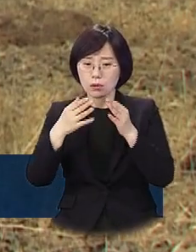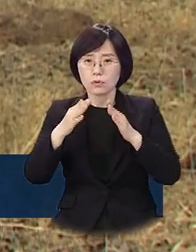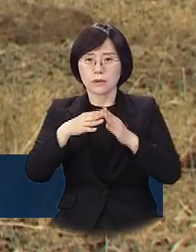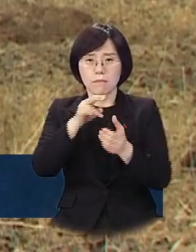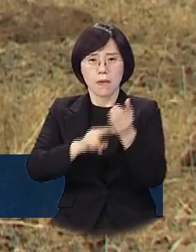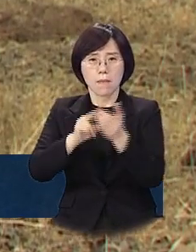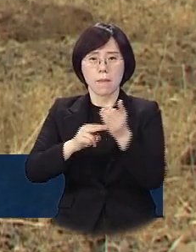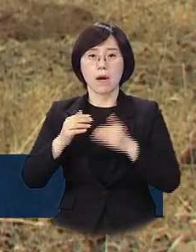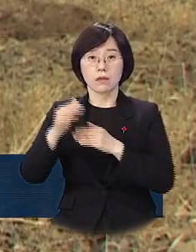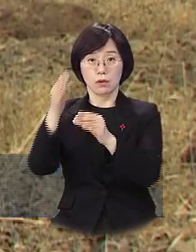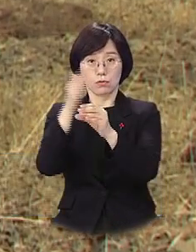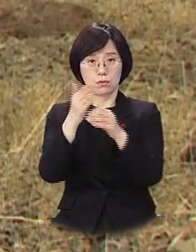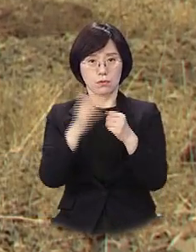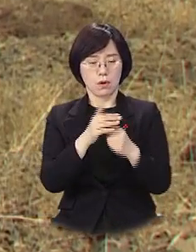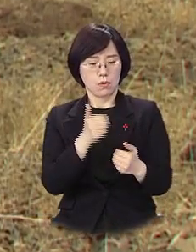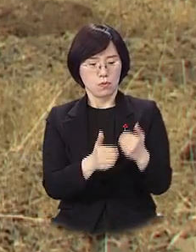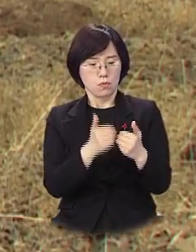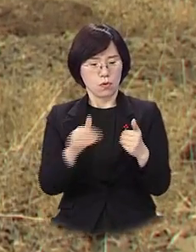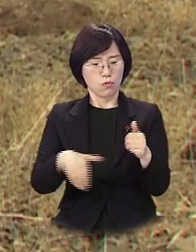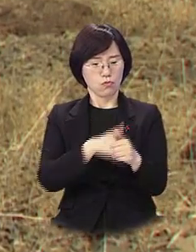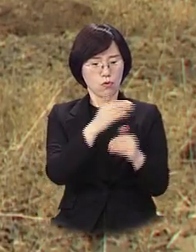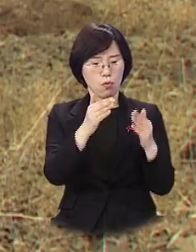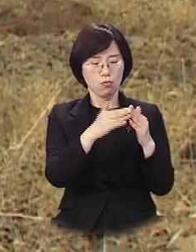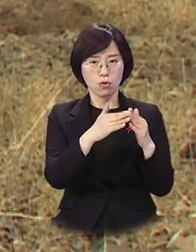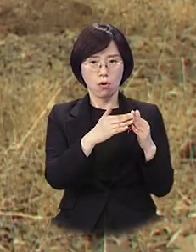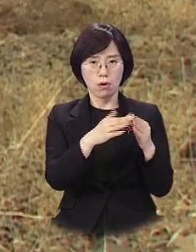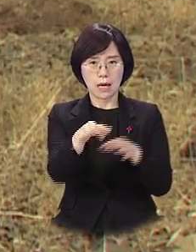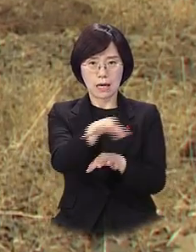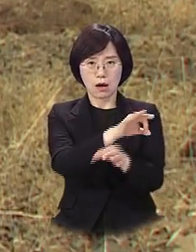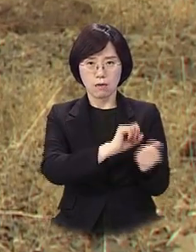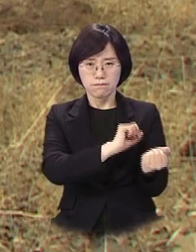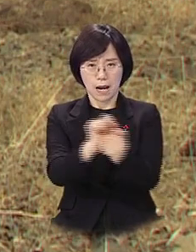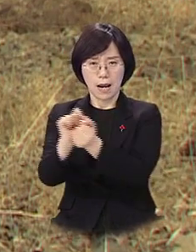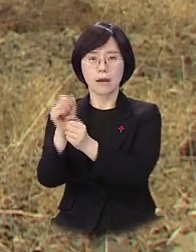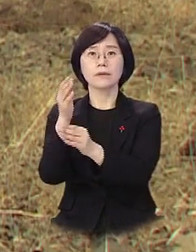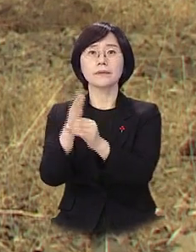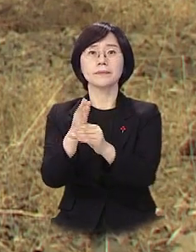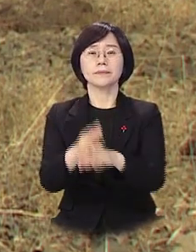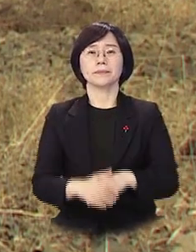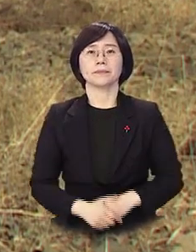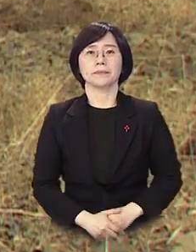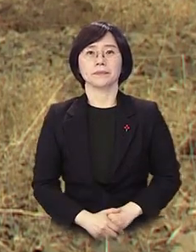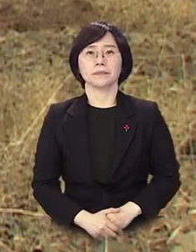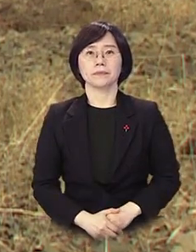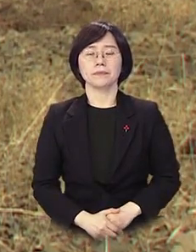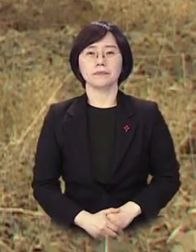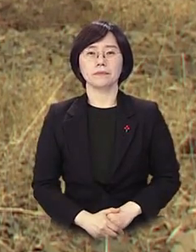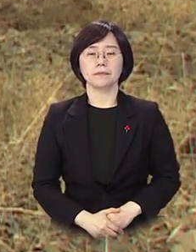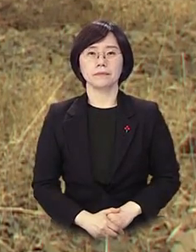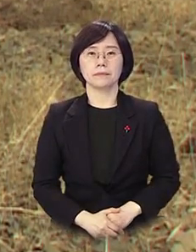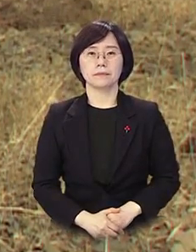분양이 진행 중이어서 논란은 인근 부동산 시장 전반으로 번지고 있습니다. TBC 김용우입니다.